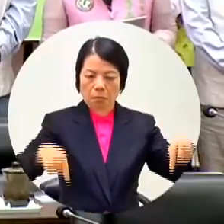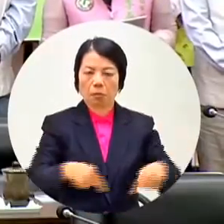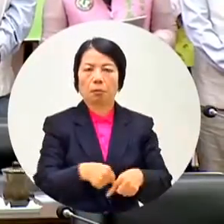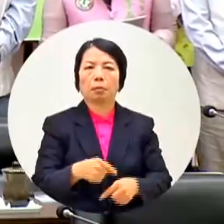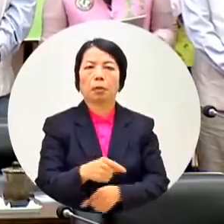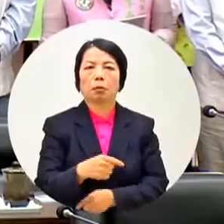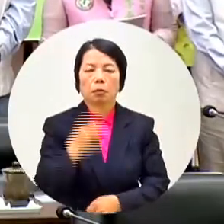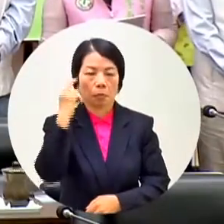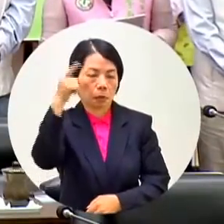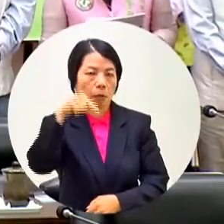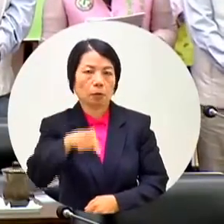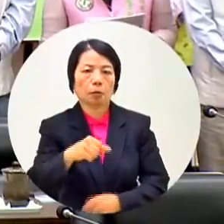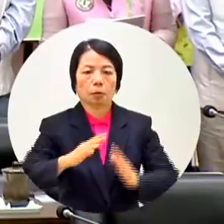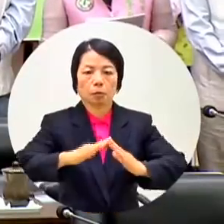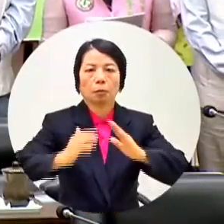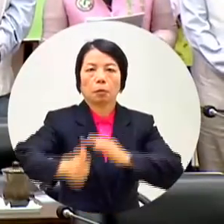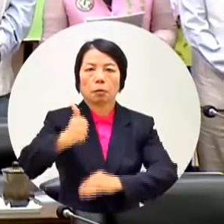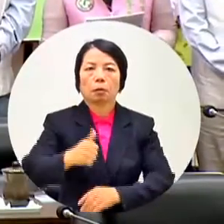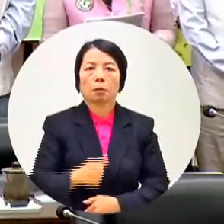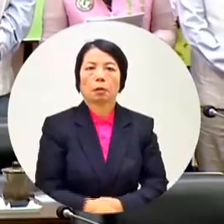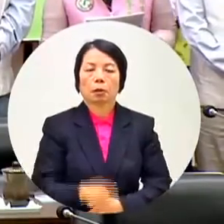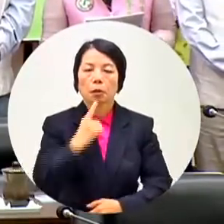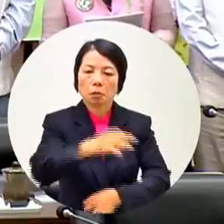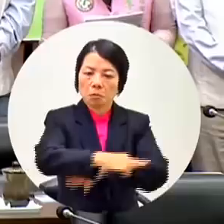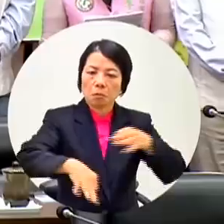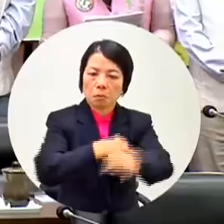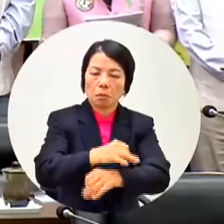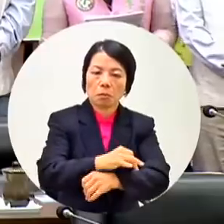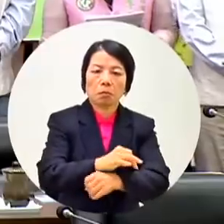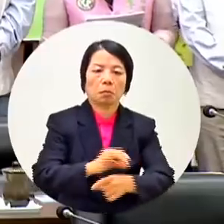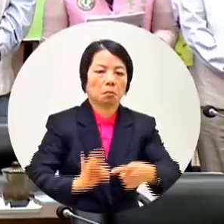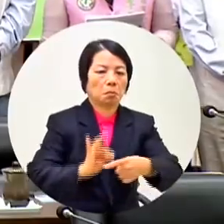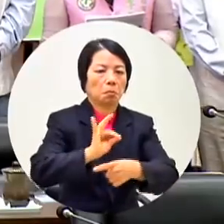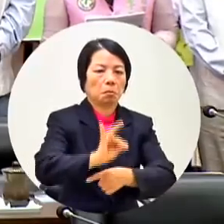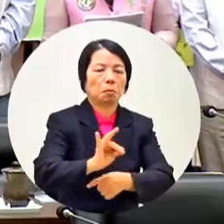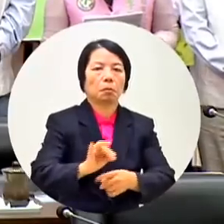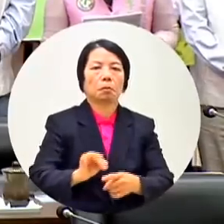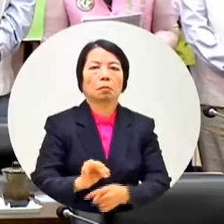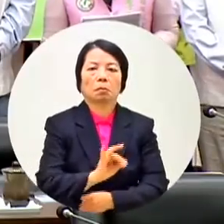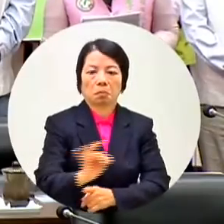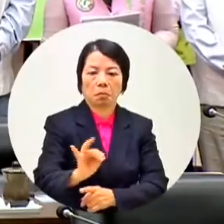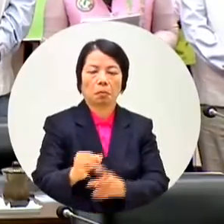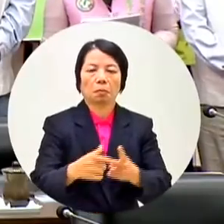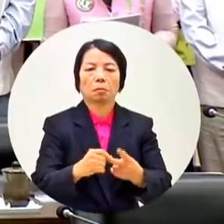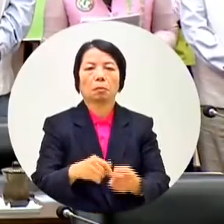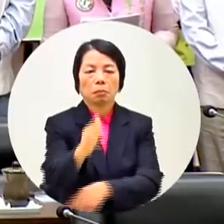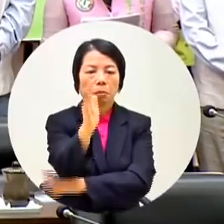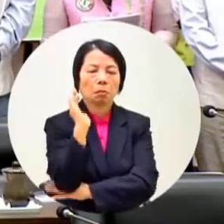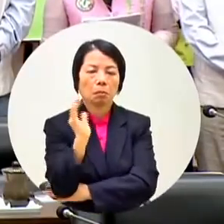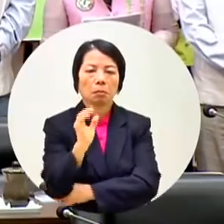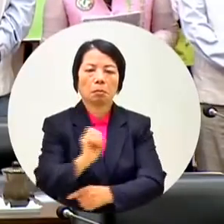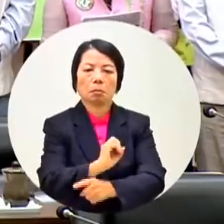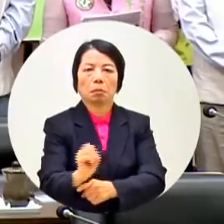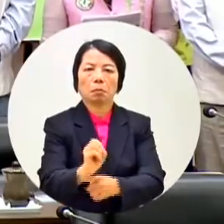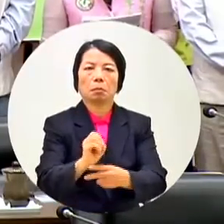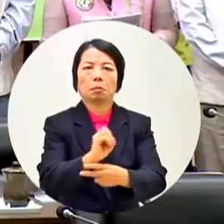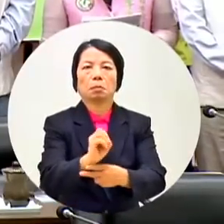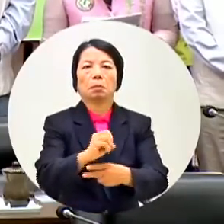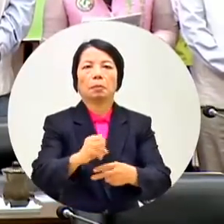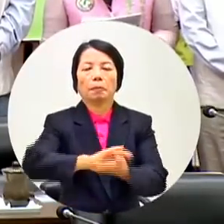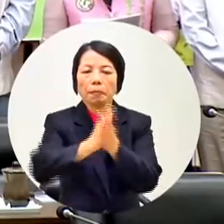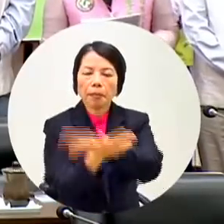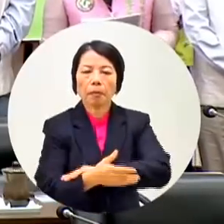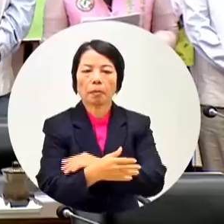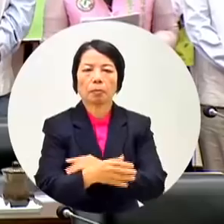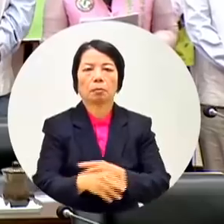你说经济100分，政治零分，你已经把政治变成300分，经济还在100分，在